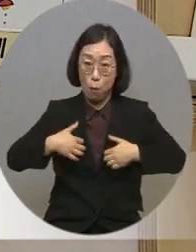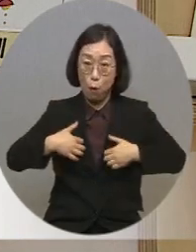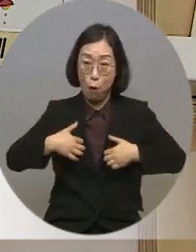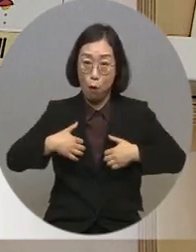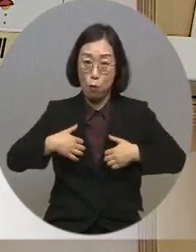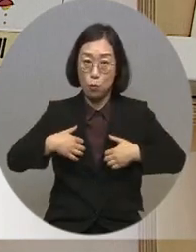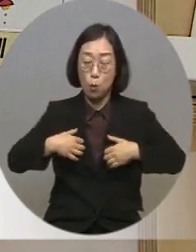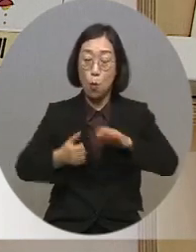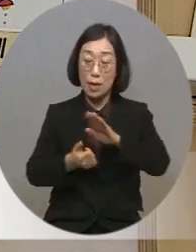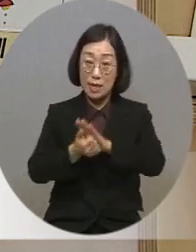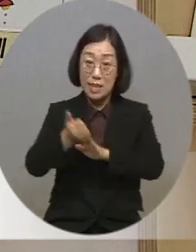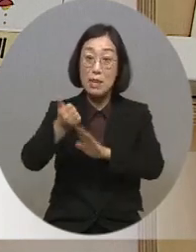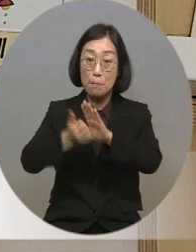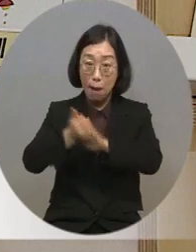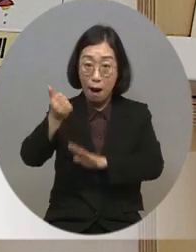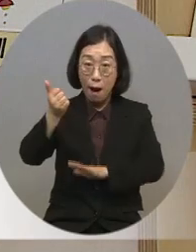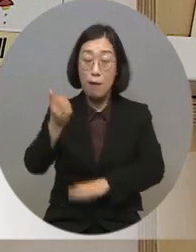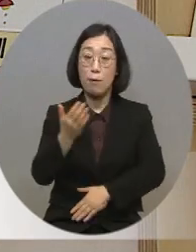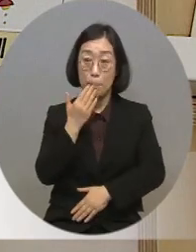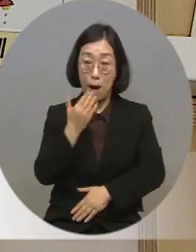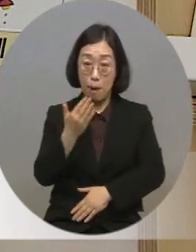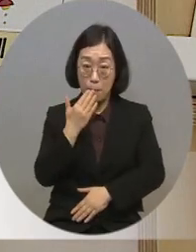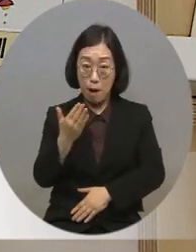즐거워 희망이